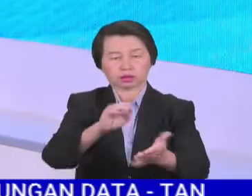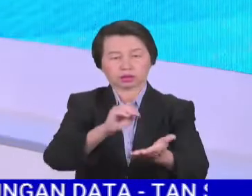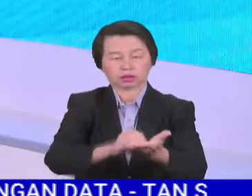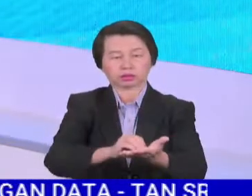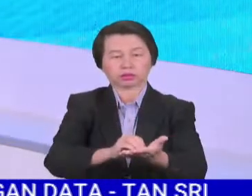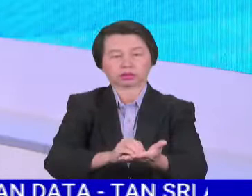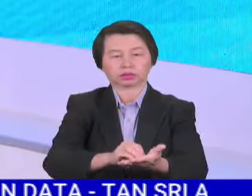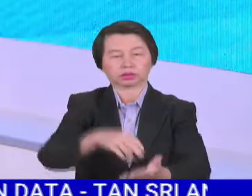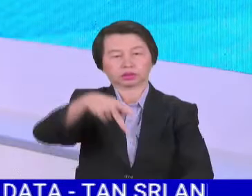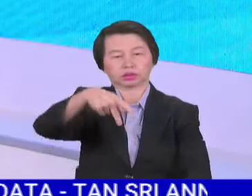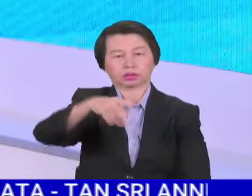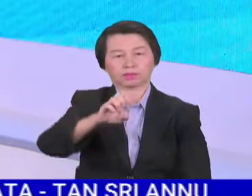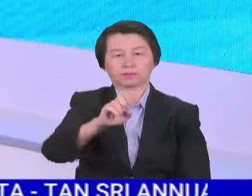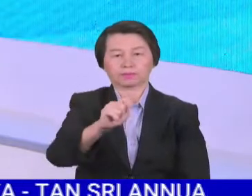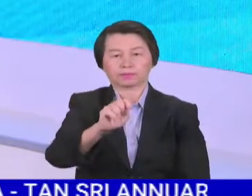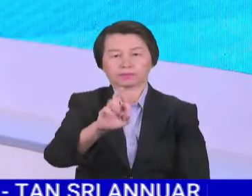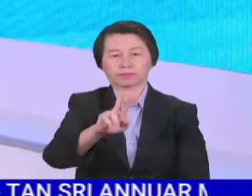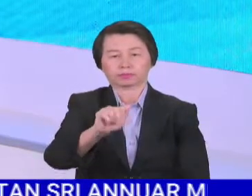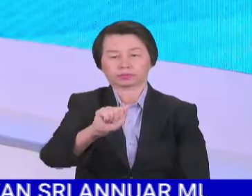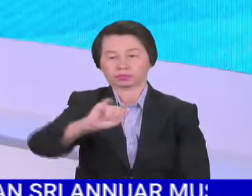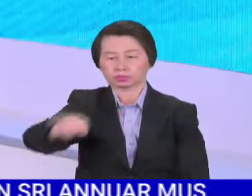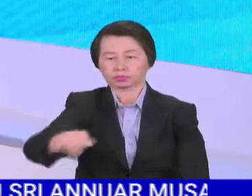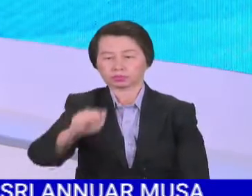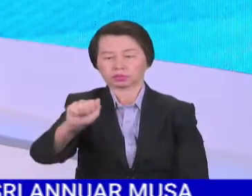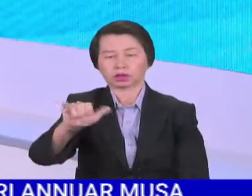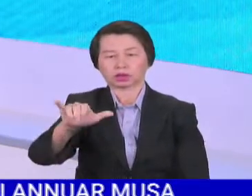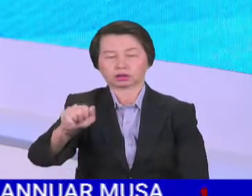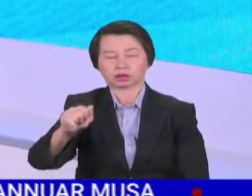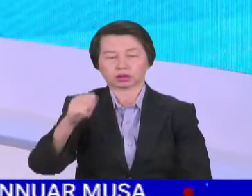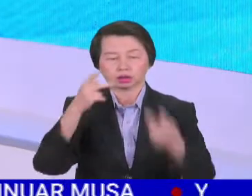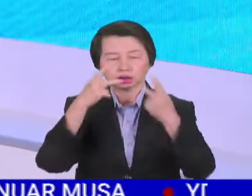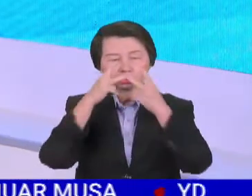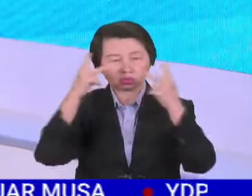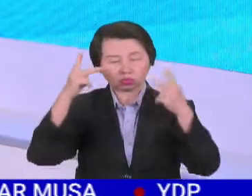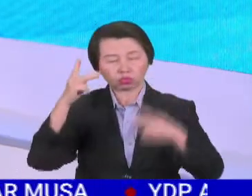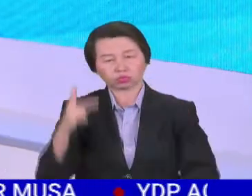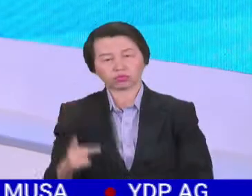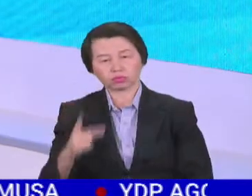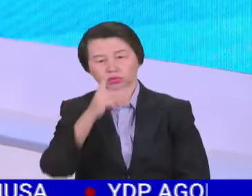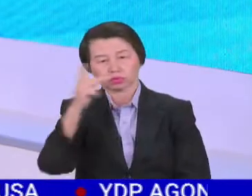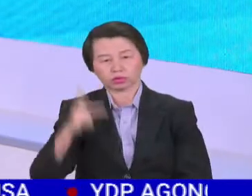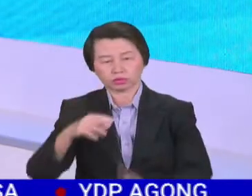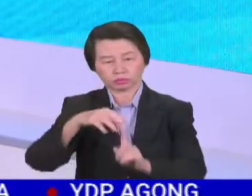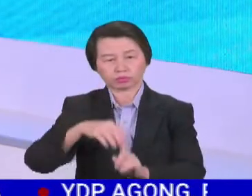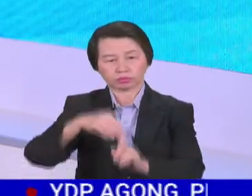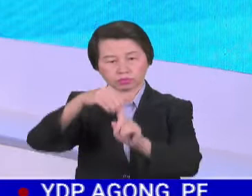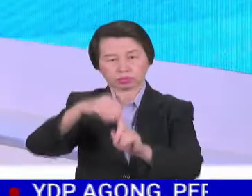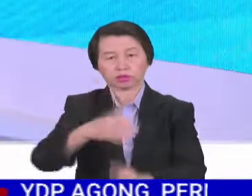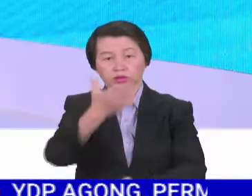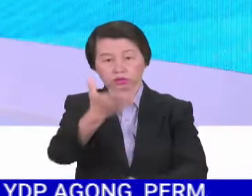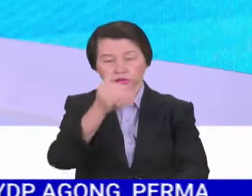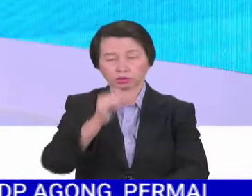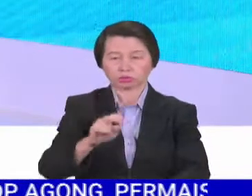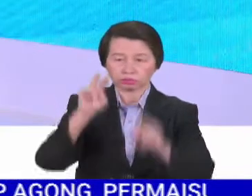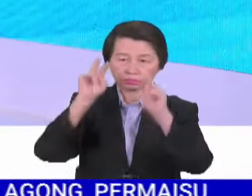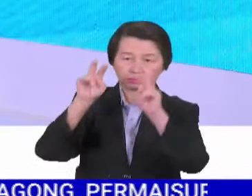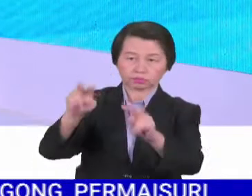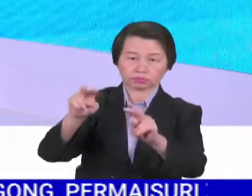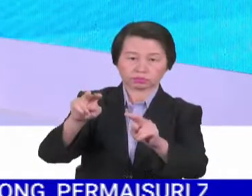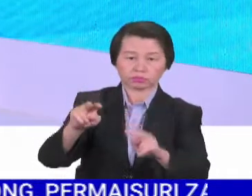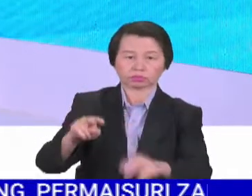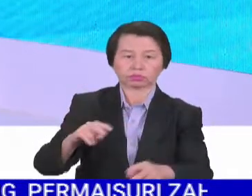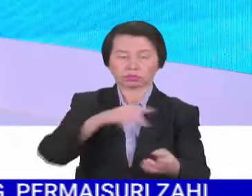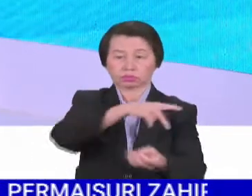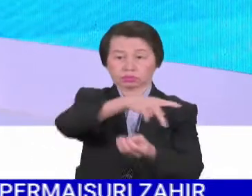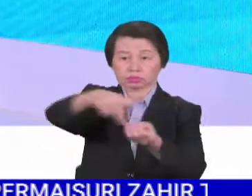dataran perayaan Petra Jaya Kuching. Istimewanya buat pertama kali dalam siri JAKM, anda dapat menyaksikan